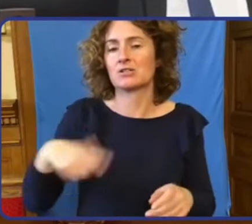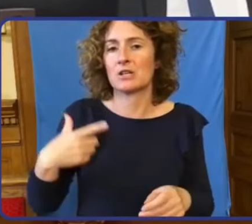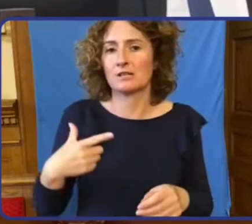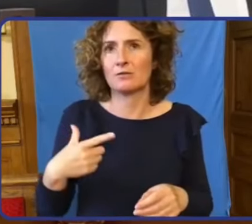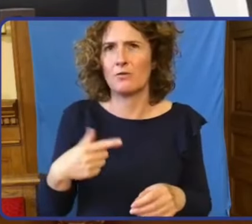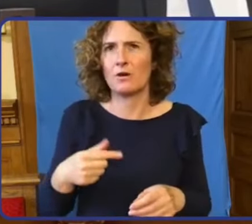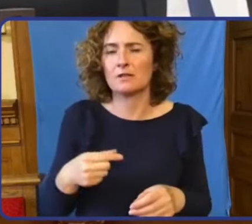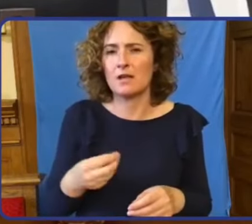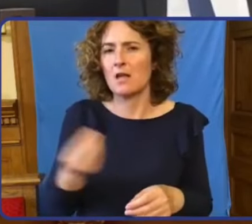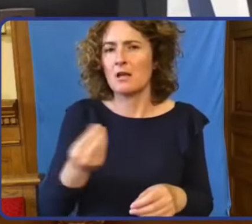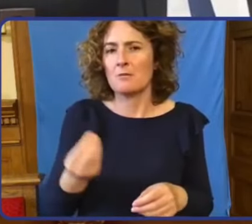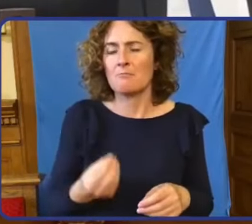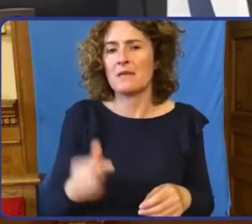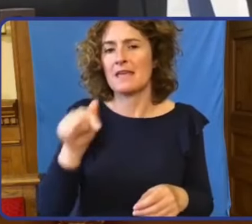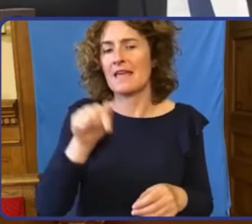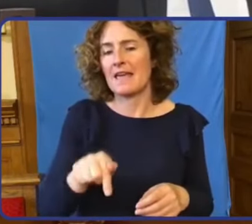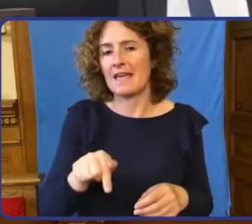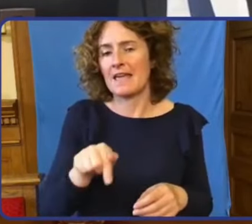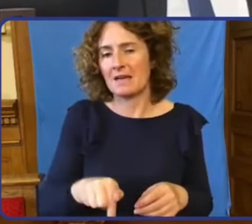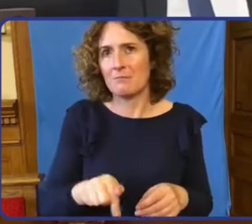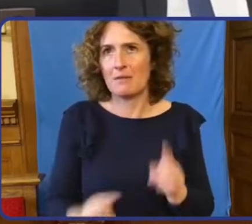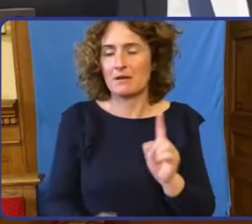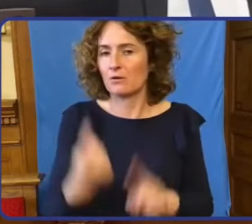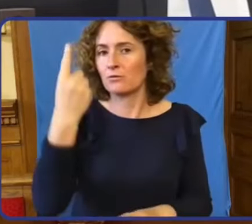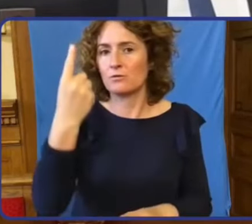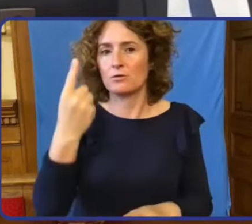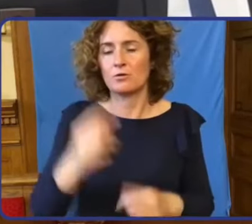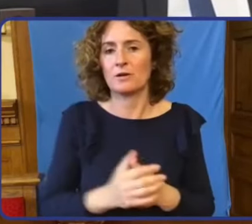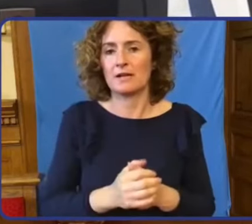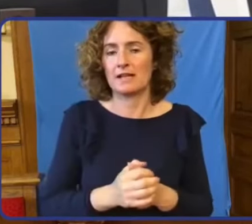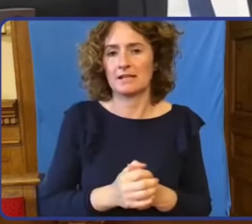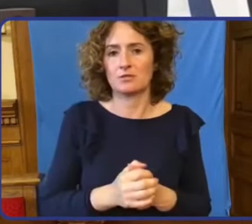ebben a rendkívüli? Azon kívül, hogy politikai mocskolódásra lehet felhasználni a Fidesz